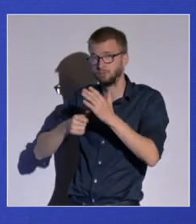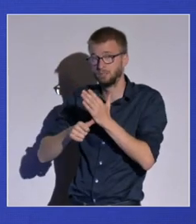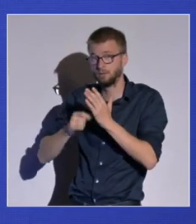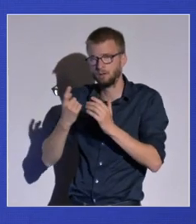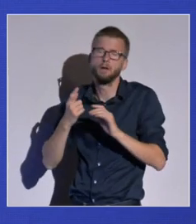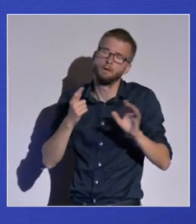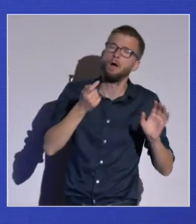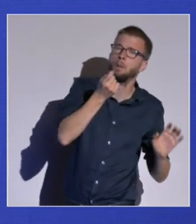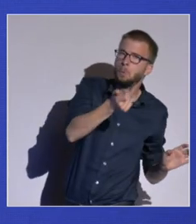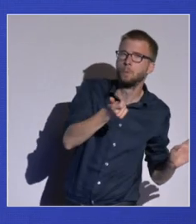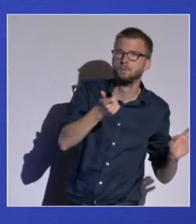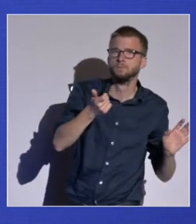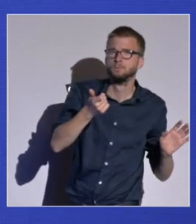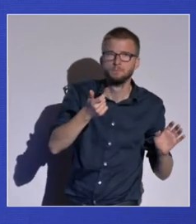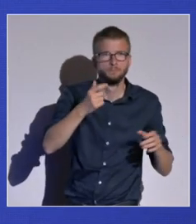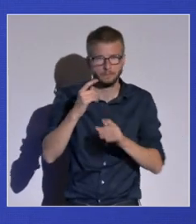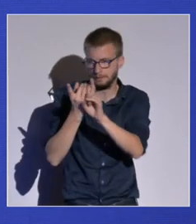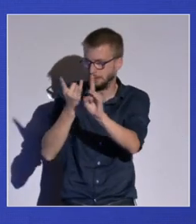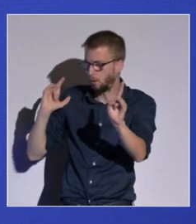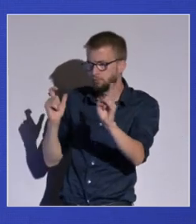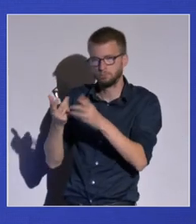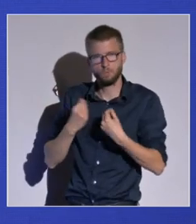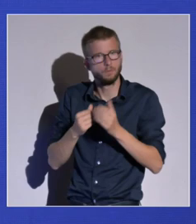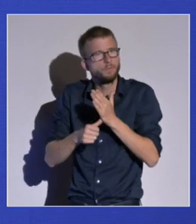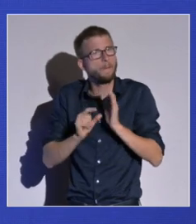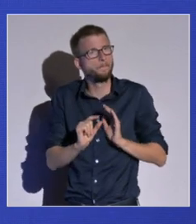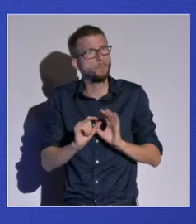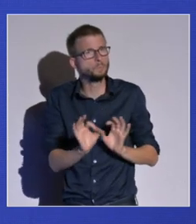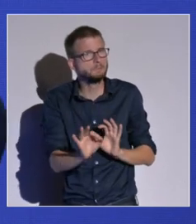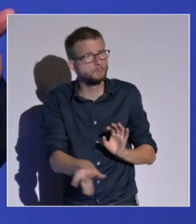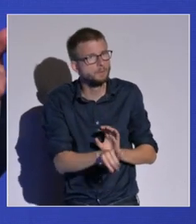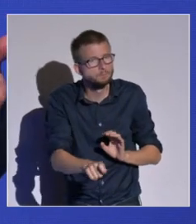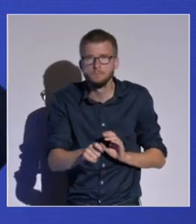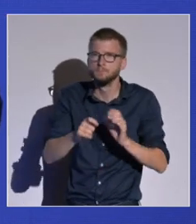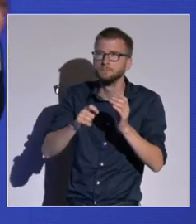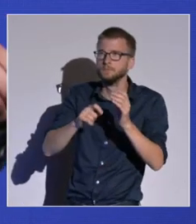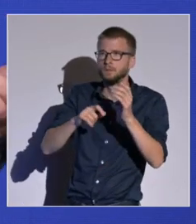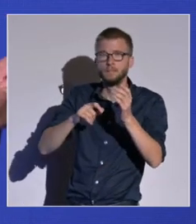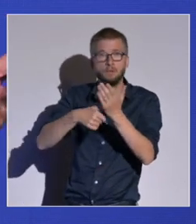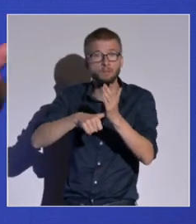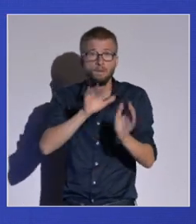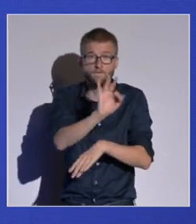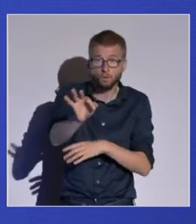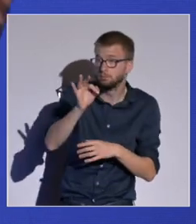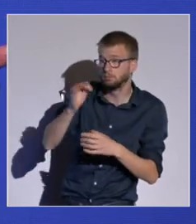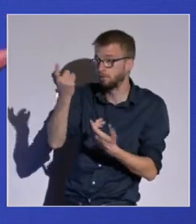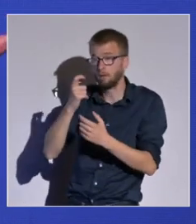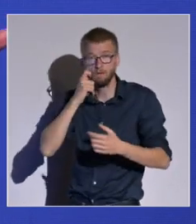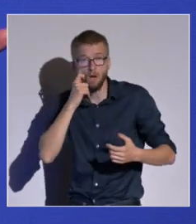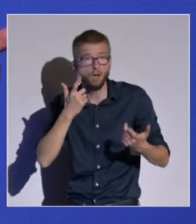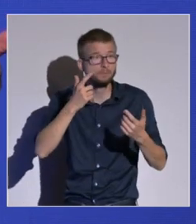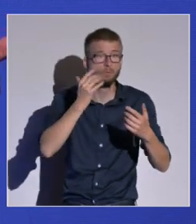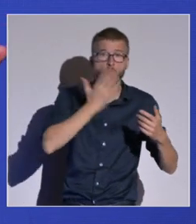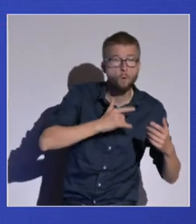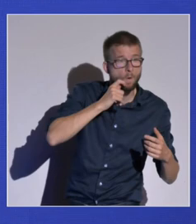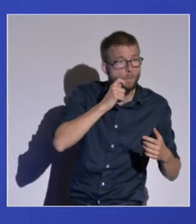Elle est un peu dans l'histoire de chacun. Mais l'identité française, ce n'est pas une question de race, ce n'est pas une question de couleur de peau, ce n'est pas une question